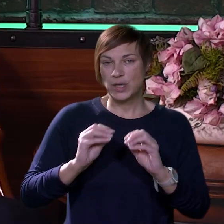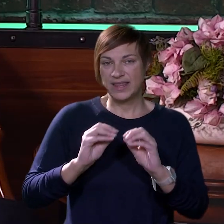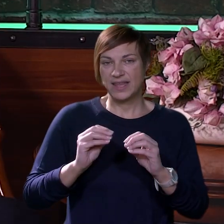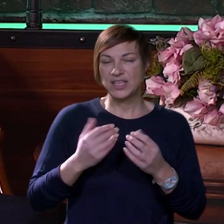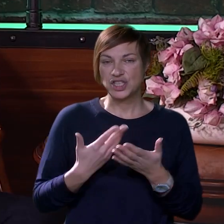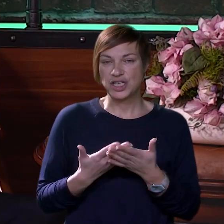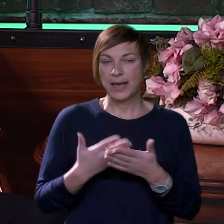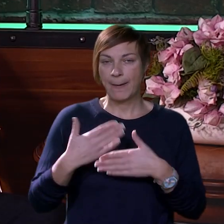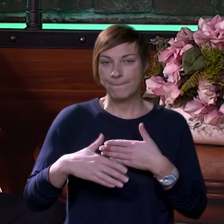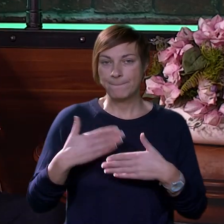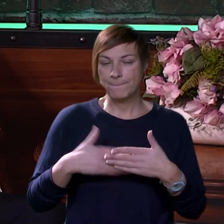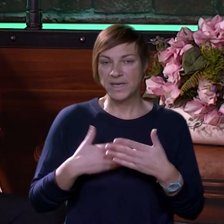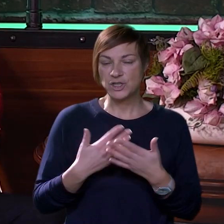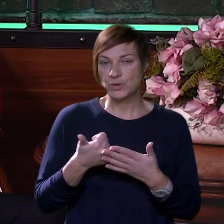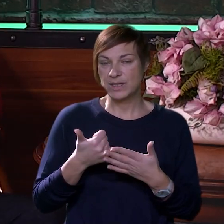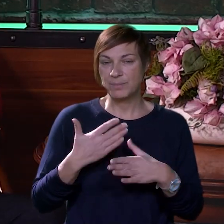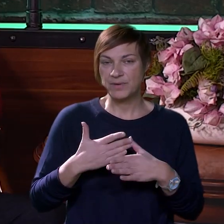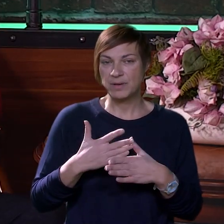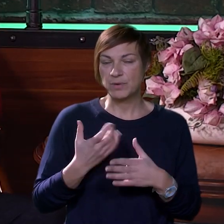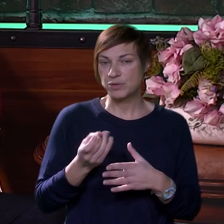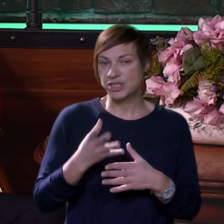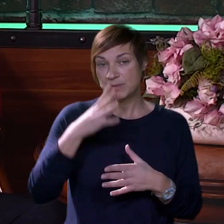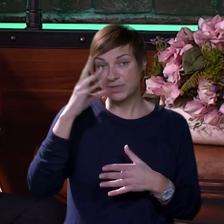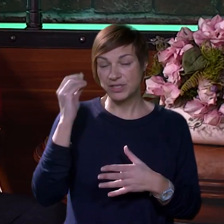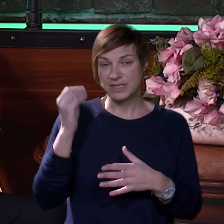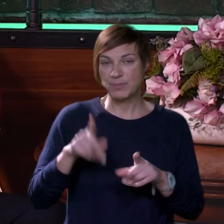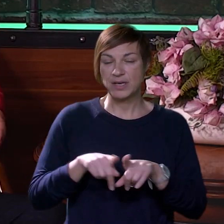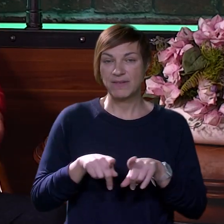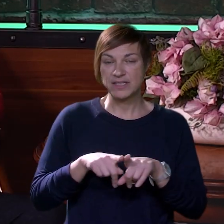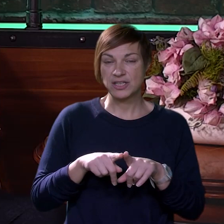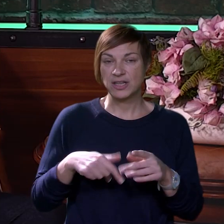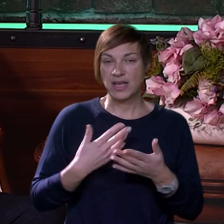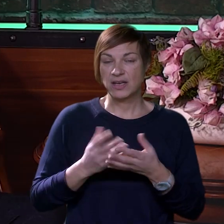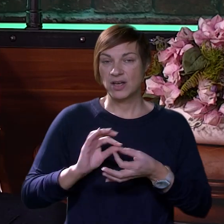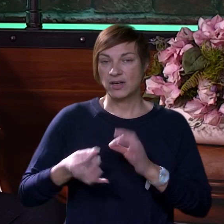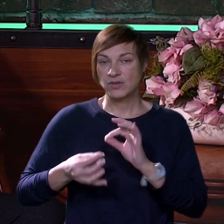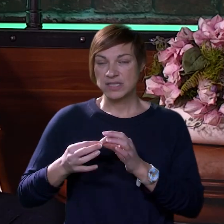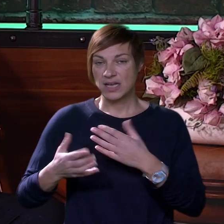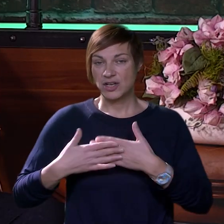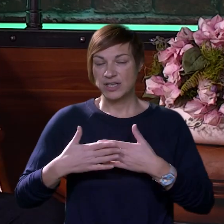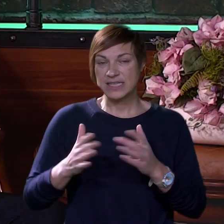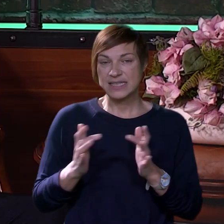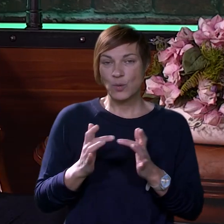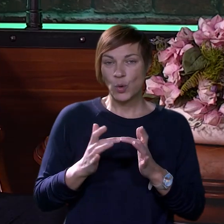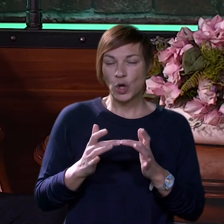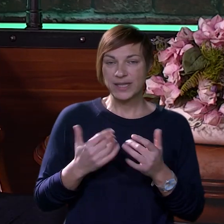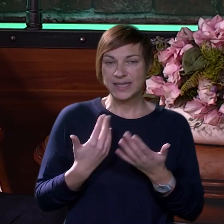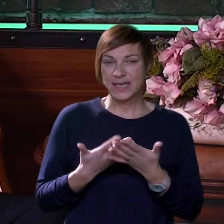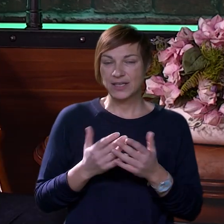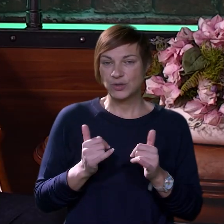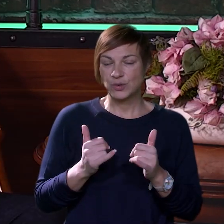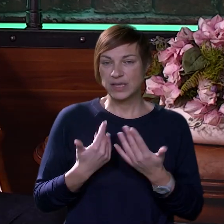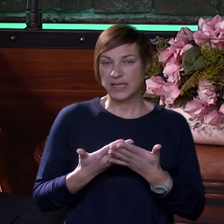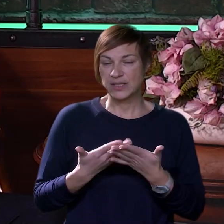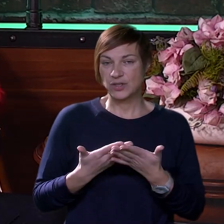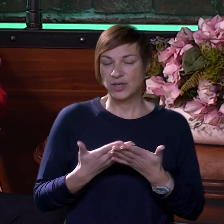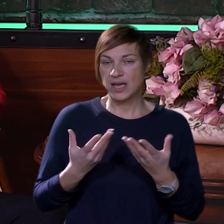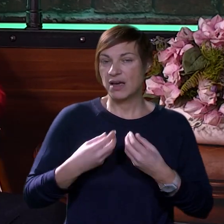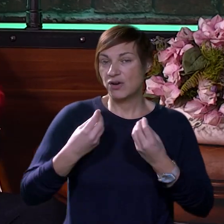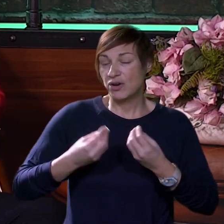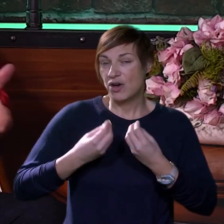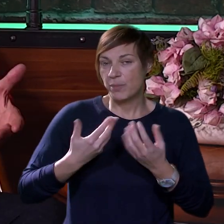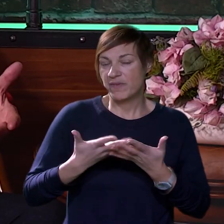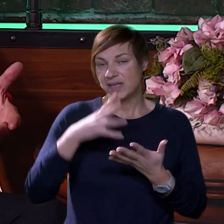na taj tečaj. Međutim, ta prva pomoć se brzo zaboravlja. Isto tako, ako vi stalno niste u nekom kontaktu ili stalno to nekako